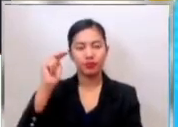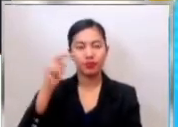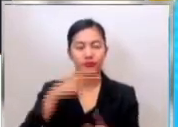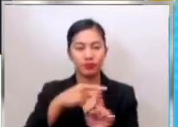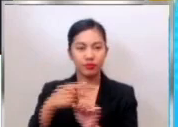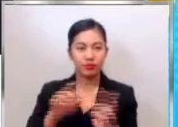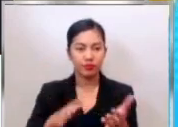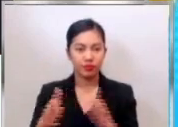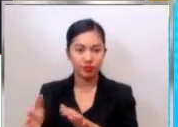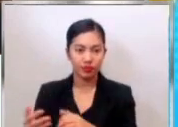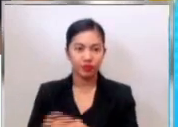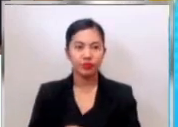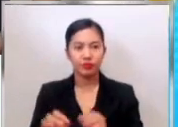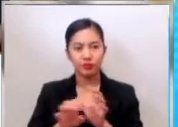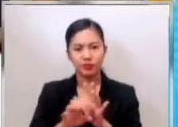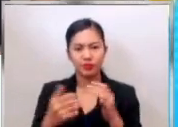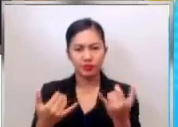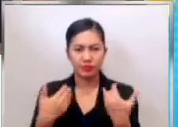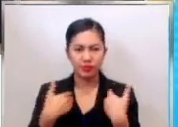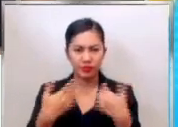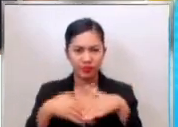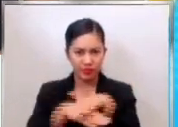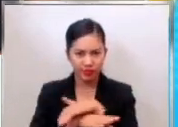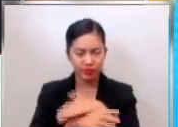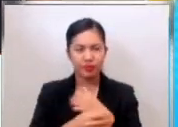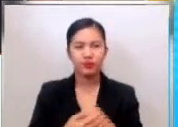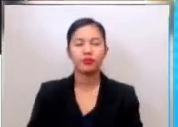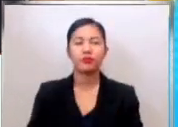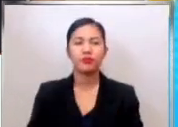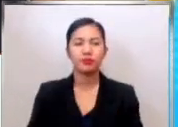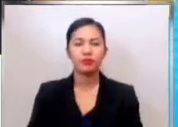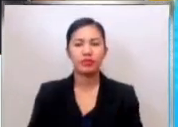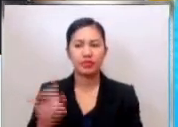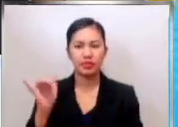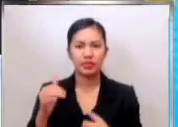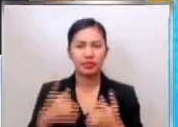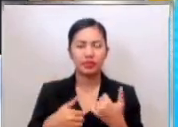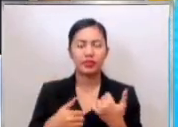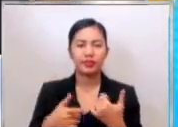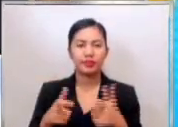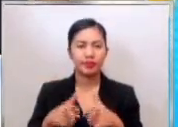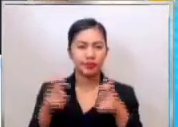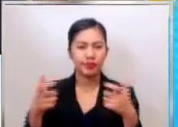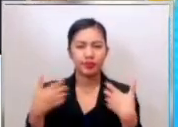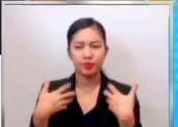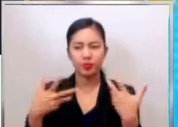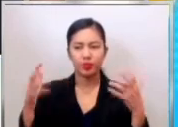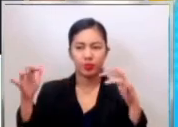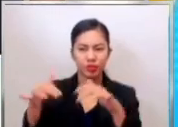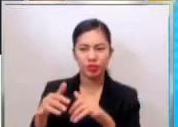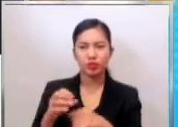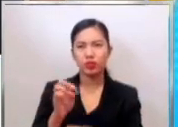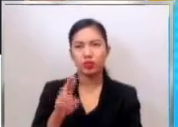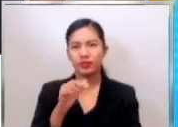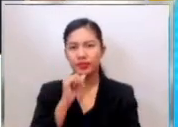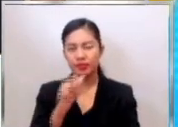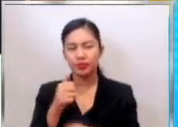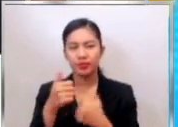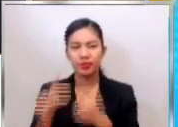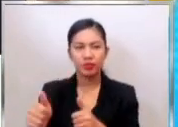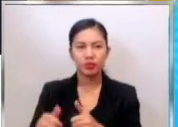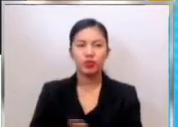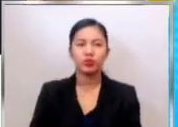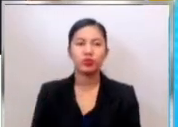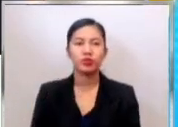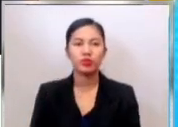lamang, ano, pagpasok na sa loob, syempre, napakalaki niyan, yung mga nagkukumpulan naman o na hindi na siguro nakakasunod sa